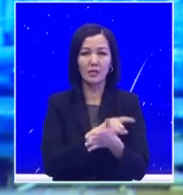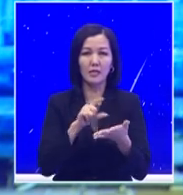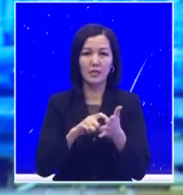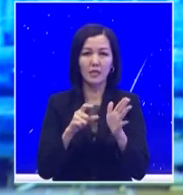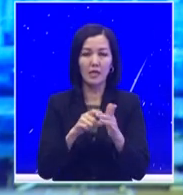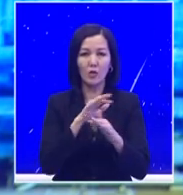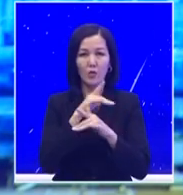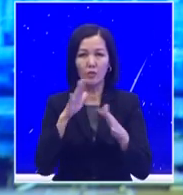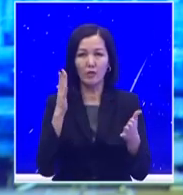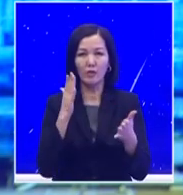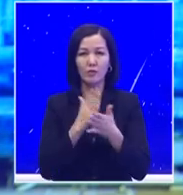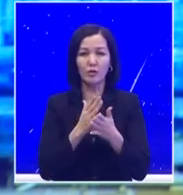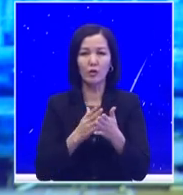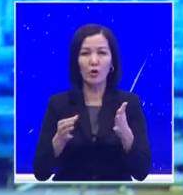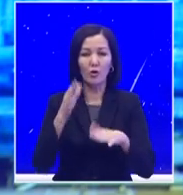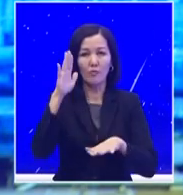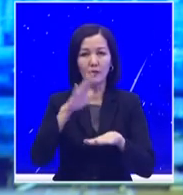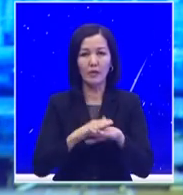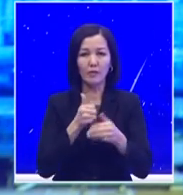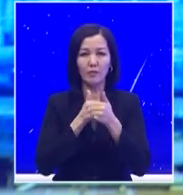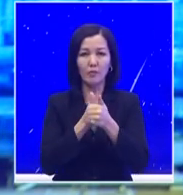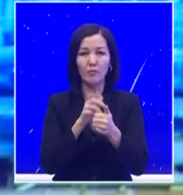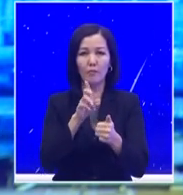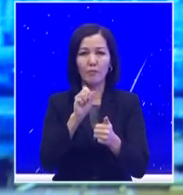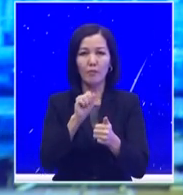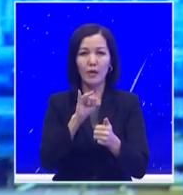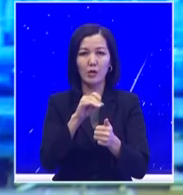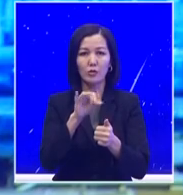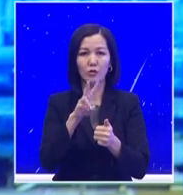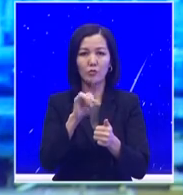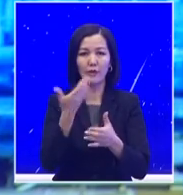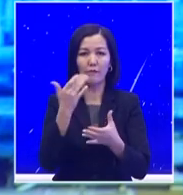Бұл жұмыстармен облыс әкімінің орынбасары Батыржан Байжұманов танысып қайтты.